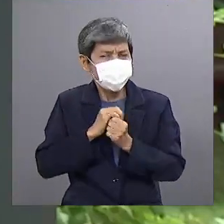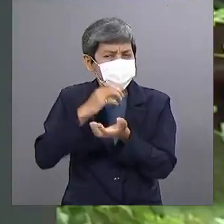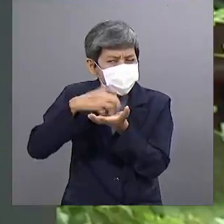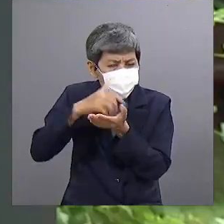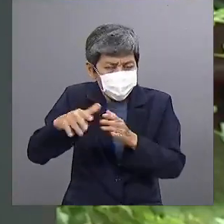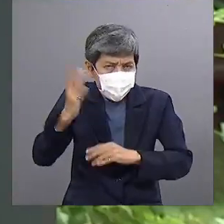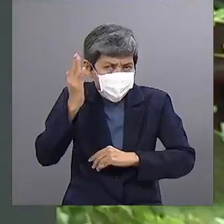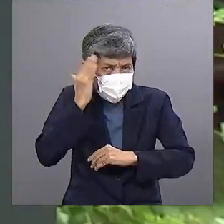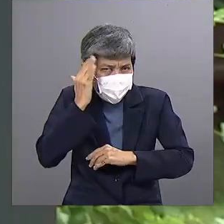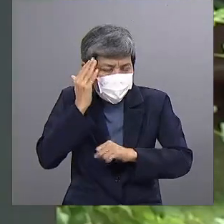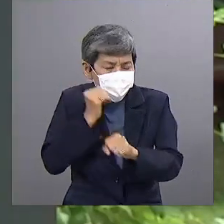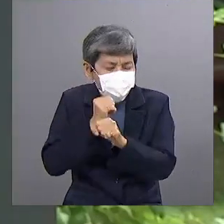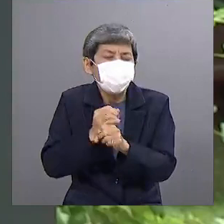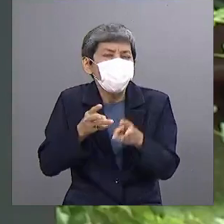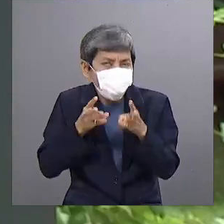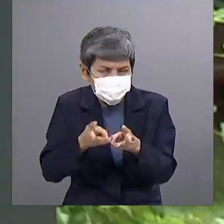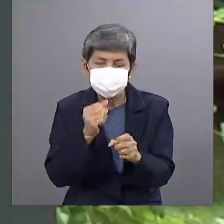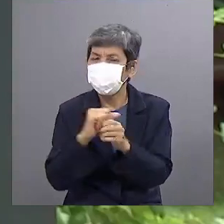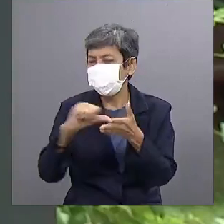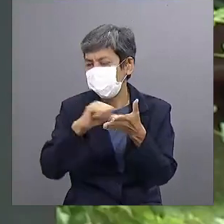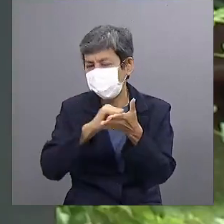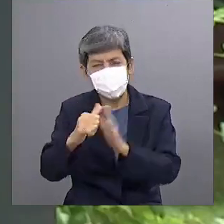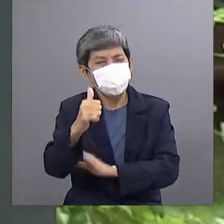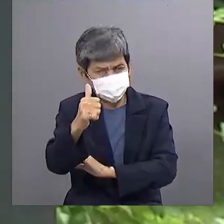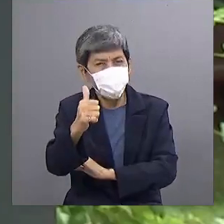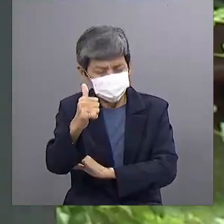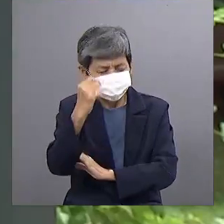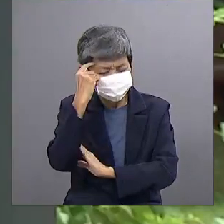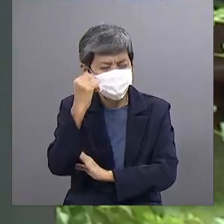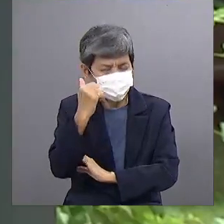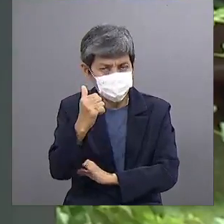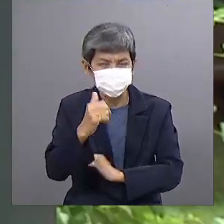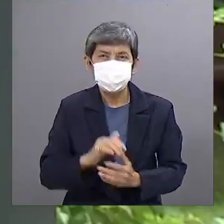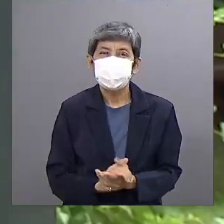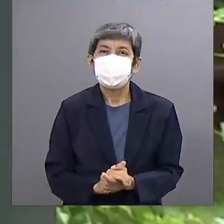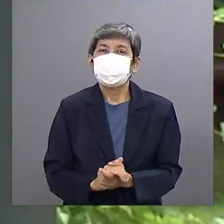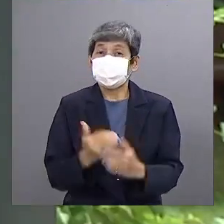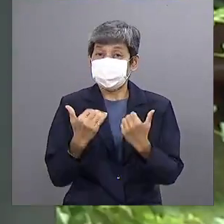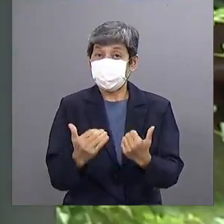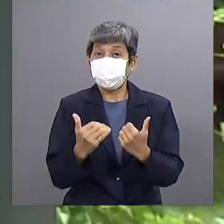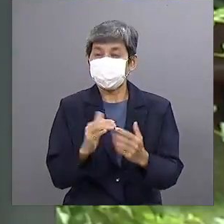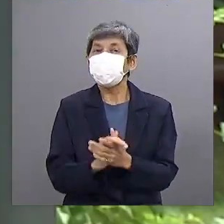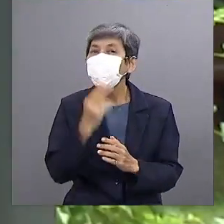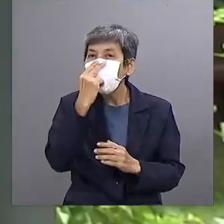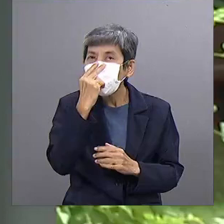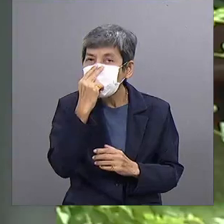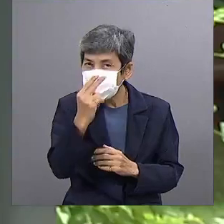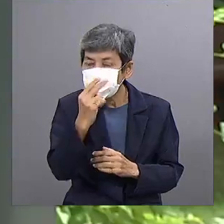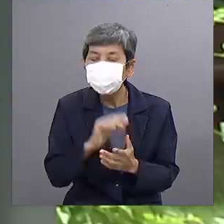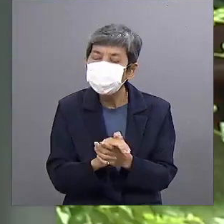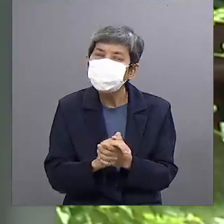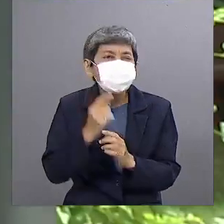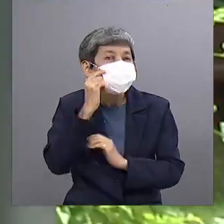น่าจะเป็นแนวทางในการแก้ไขปัญหาได้อย่างยั่งยืนค่ะและในช่วงนี้นะคะจะพาคุณผู้ชมไปฟังมุมมองและก็แ